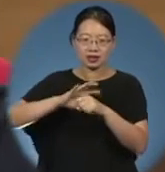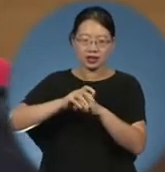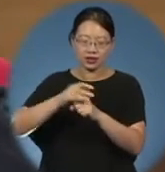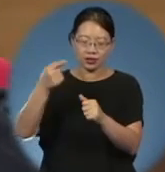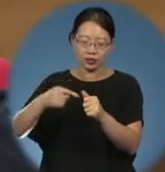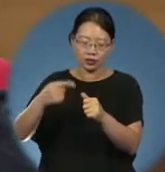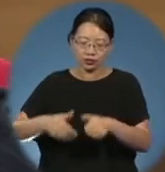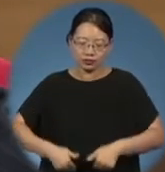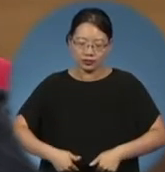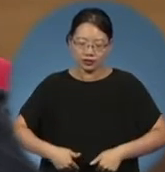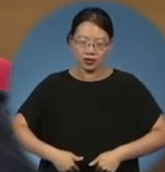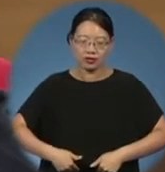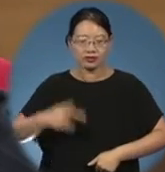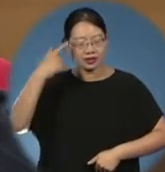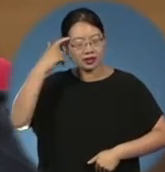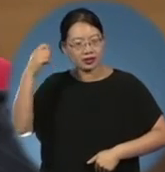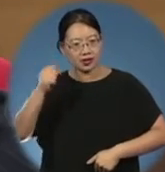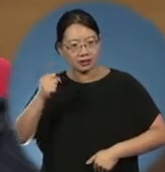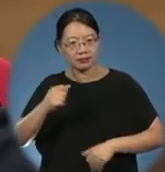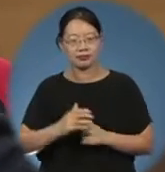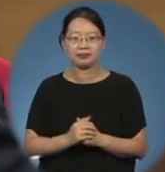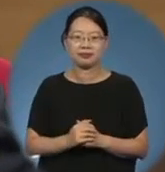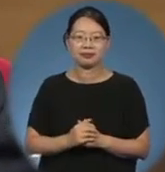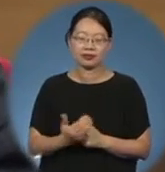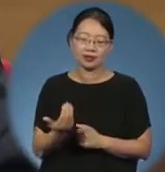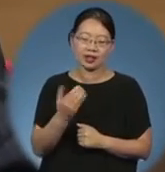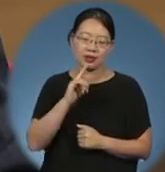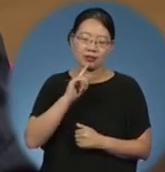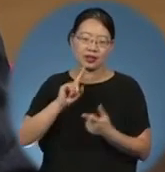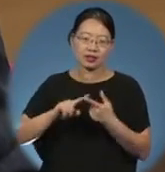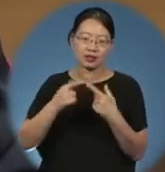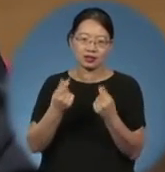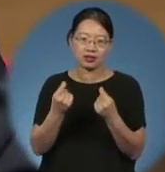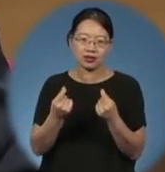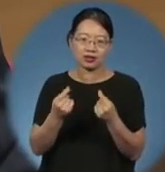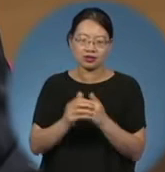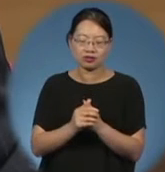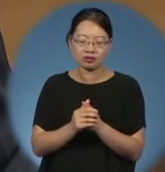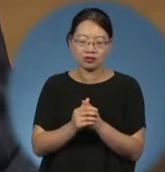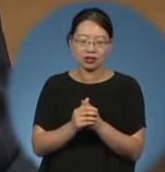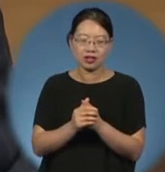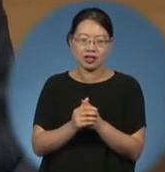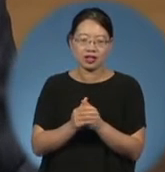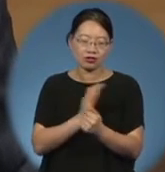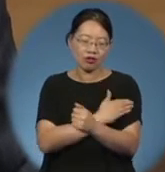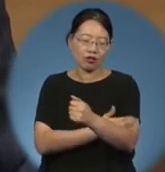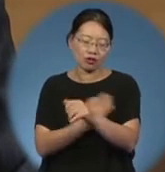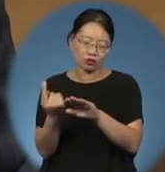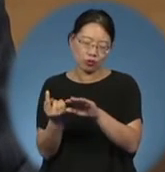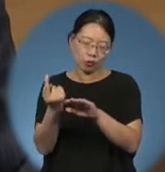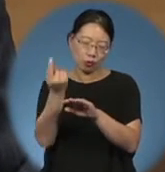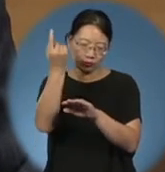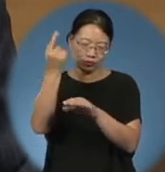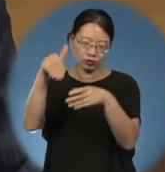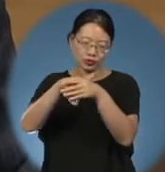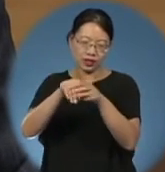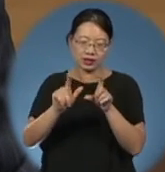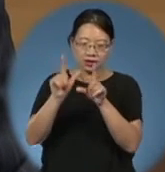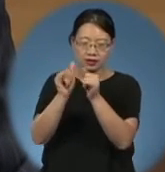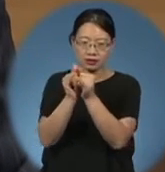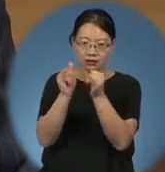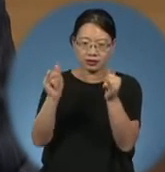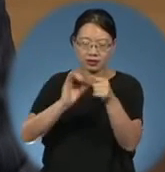교육이 필요한 거죠 이렇게 생각을 하는 거구요 아까 말씀하신대로 이제 상류층 헌데 제가 볼 때는 그